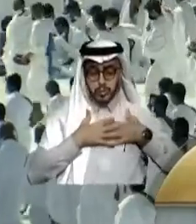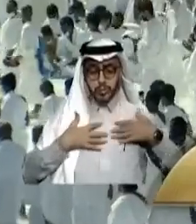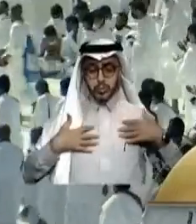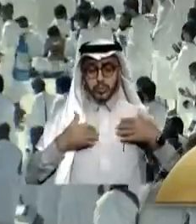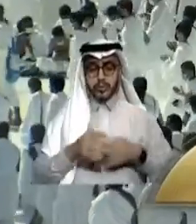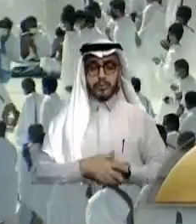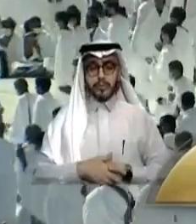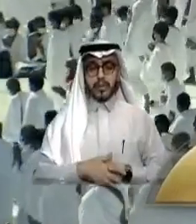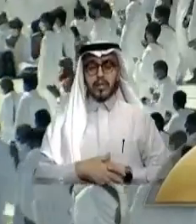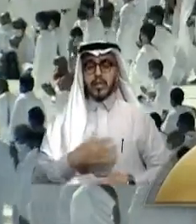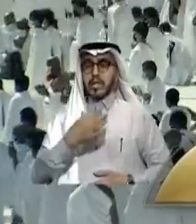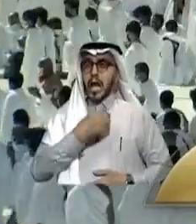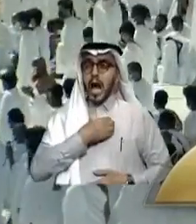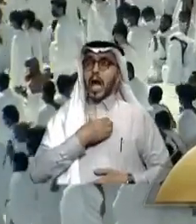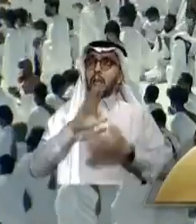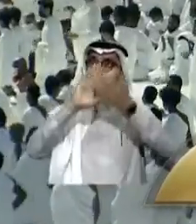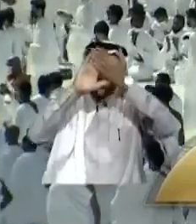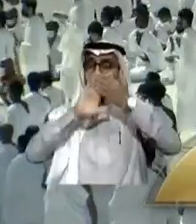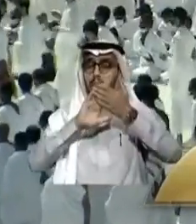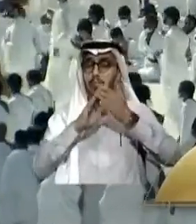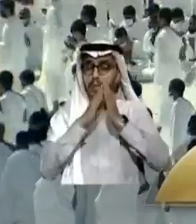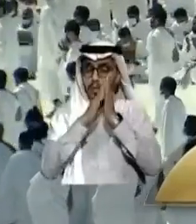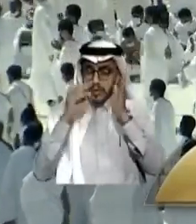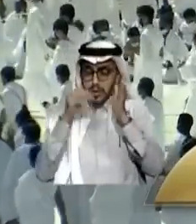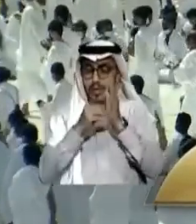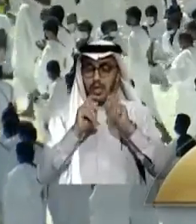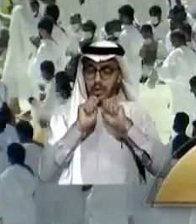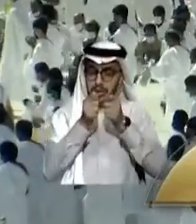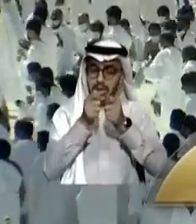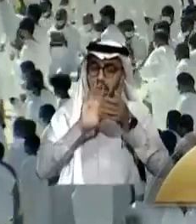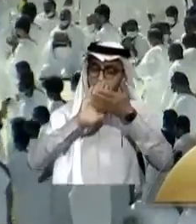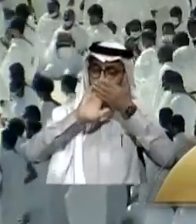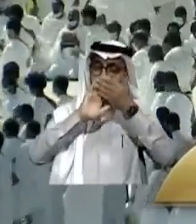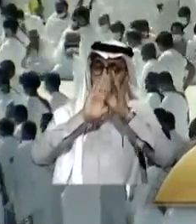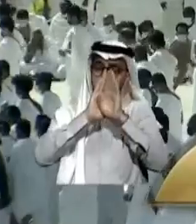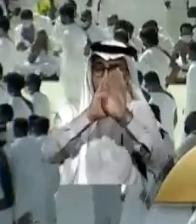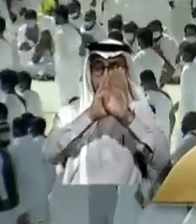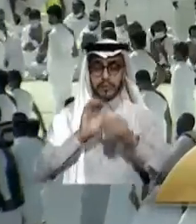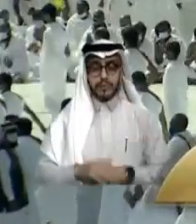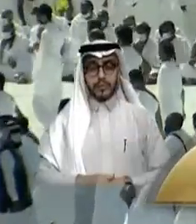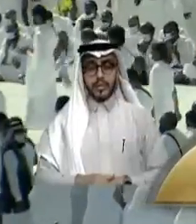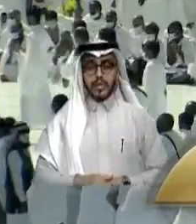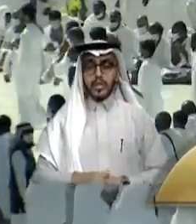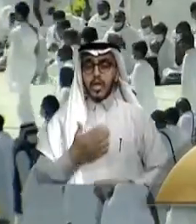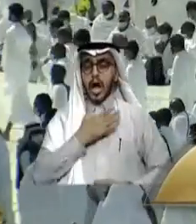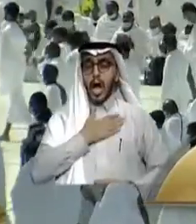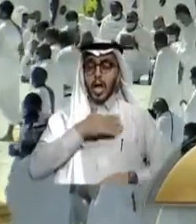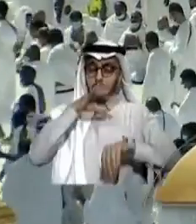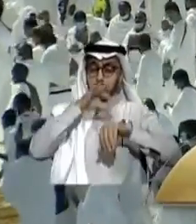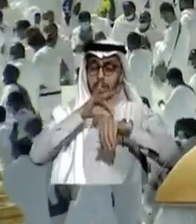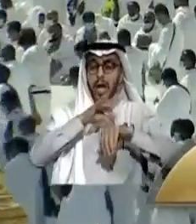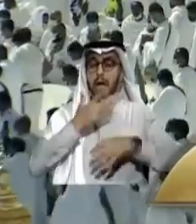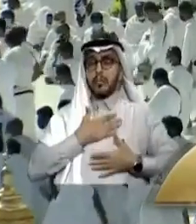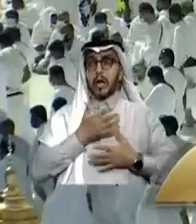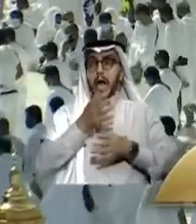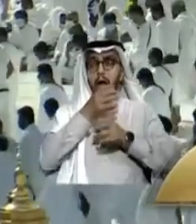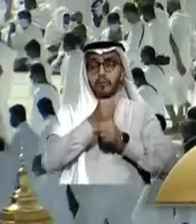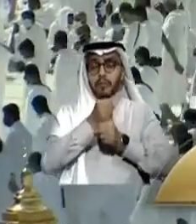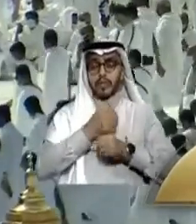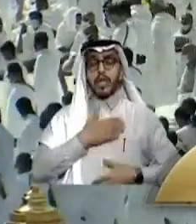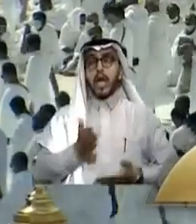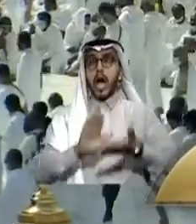ونفس كرب المكروبين، واقض الدين عن المدينين، واشف مرضانا ومرضى